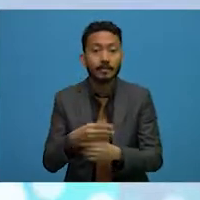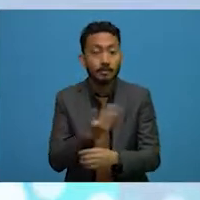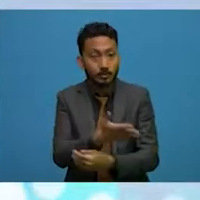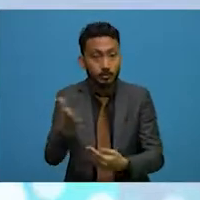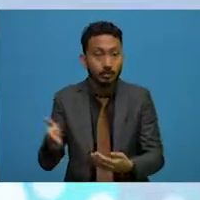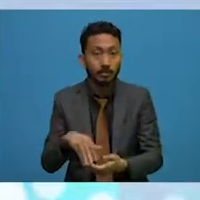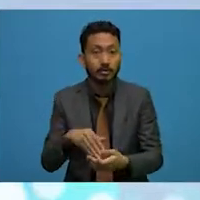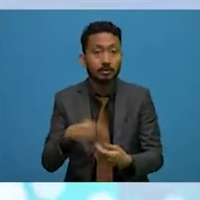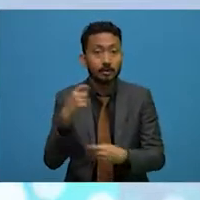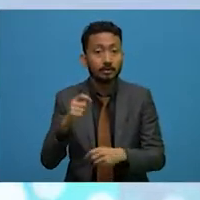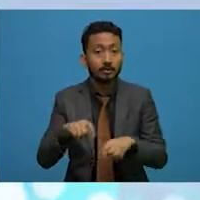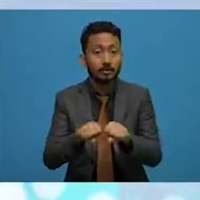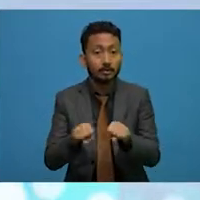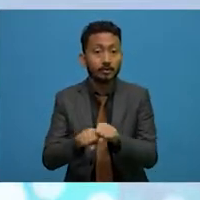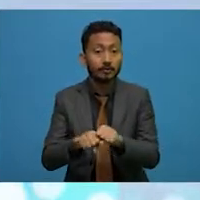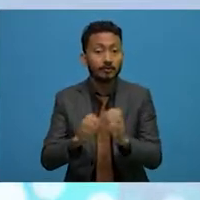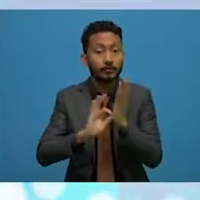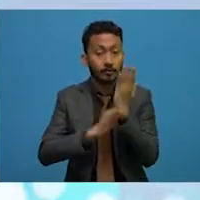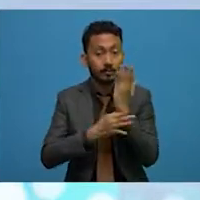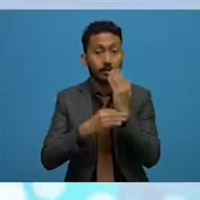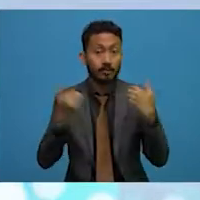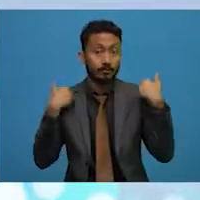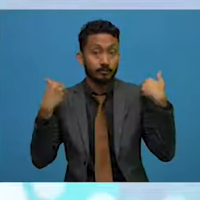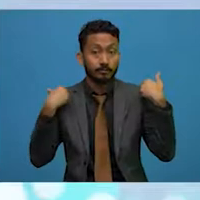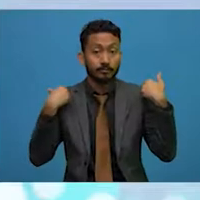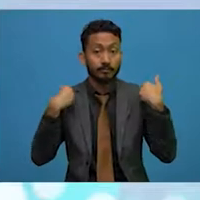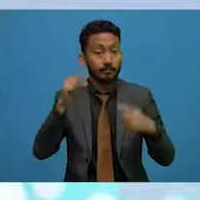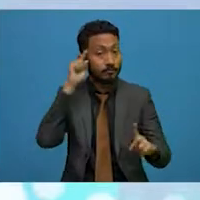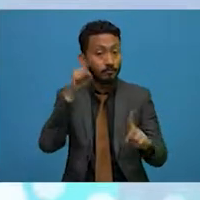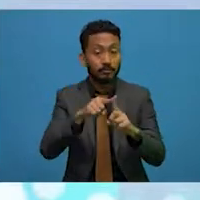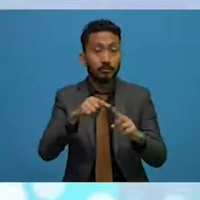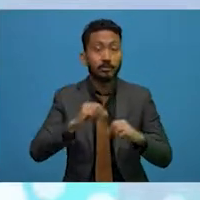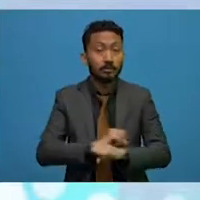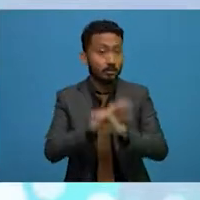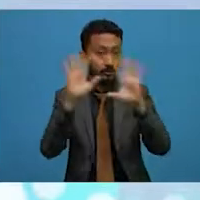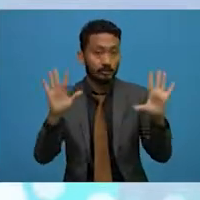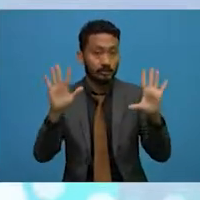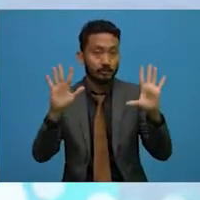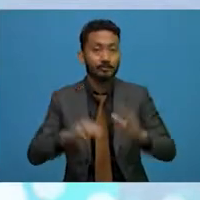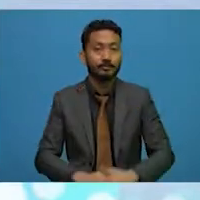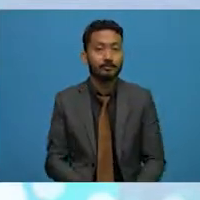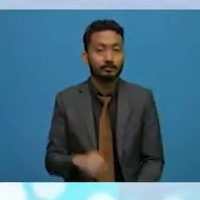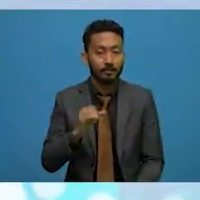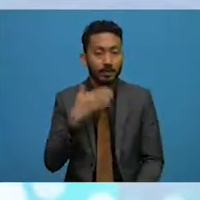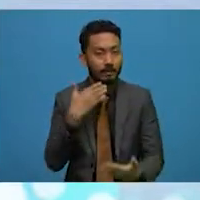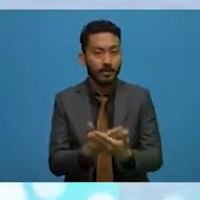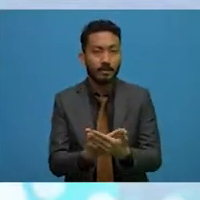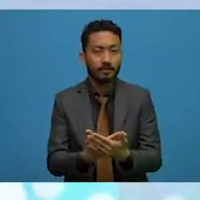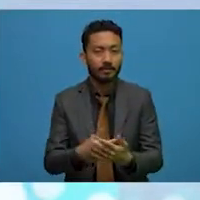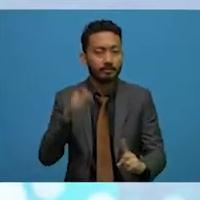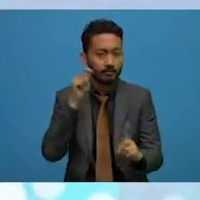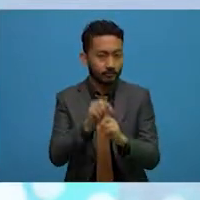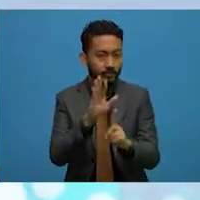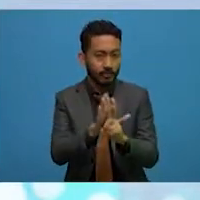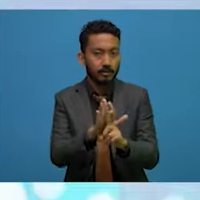berfungsi atau mempunyai tujuan yang jelas. Teks yang baik akan memberikan kesan kepada